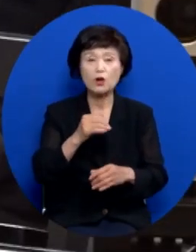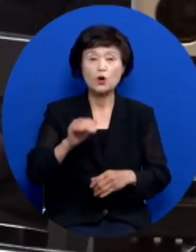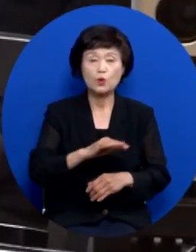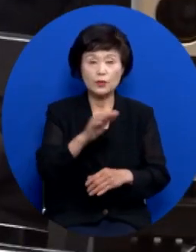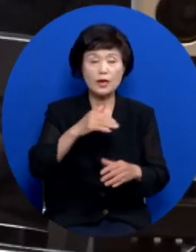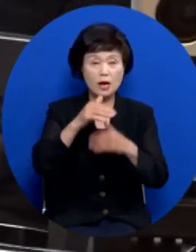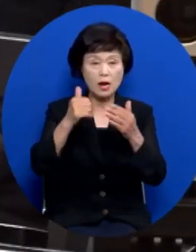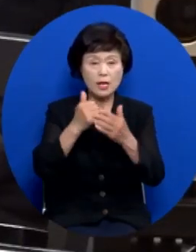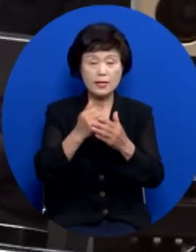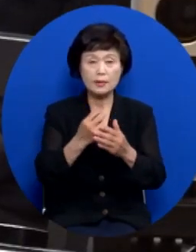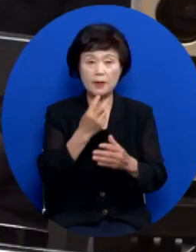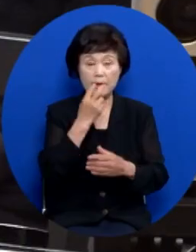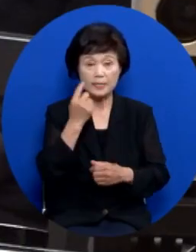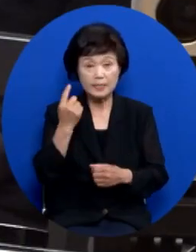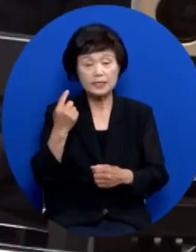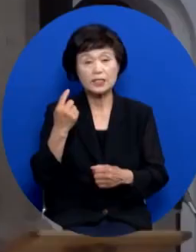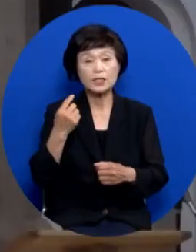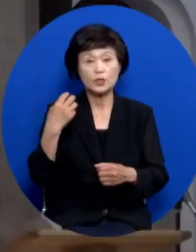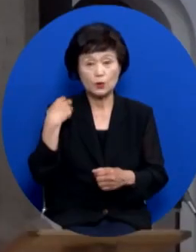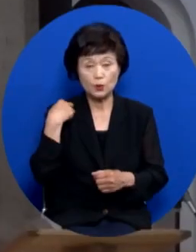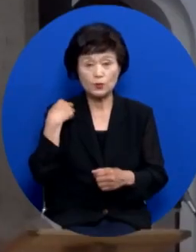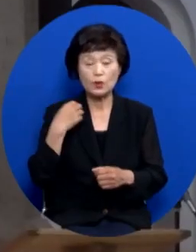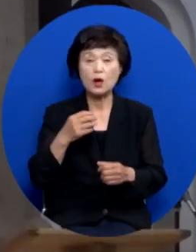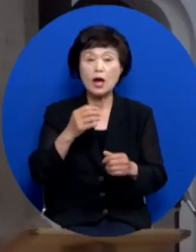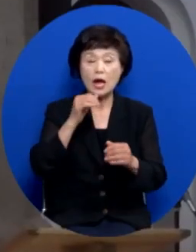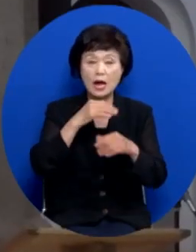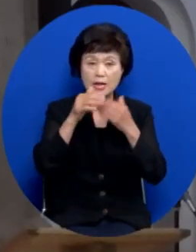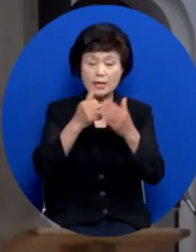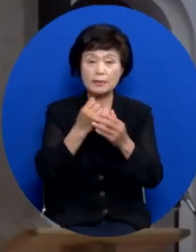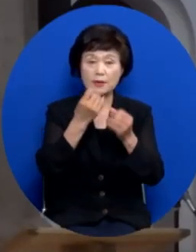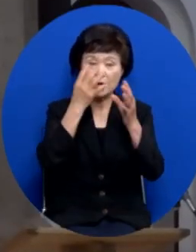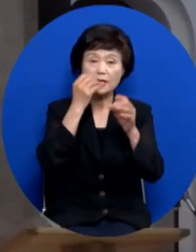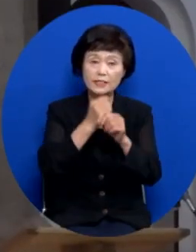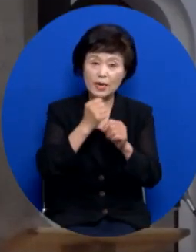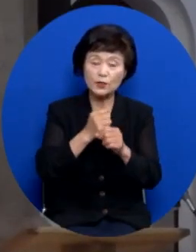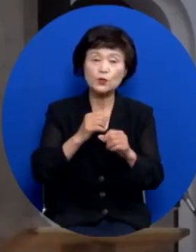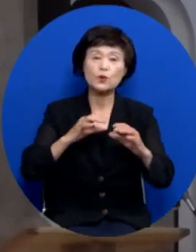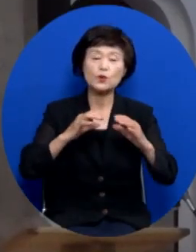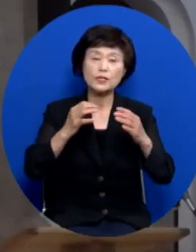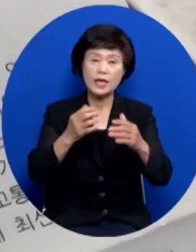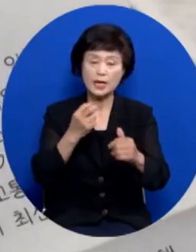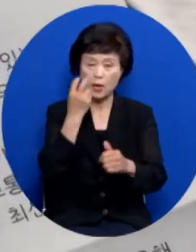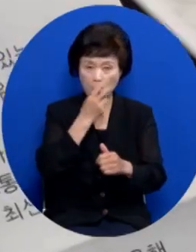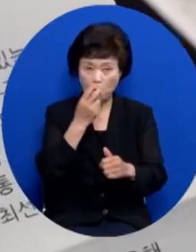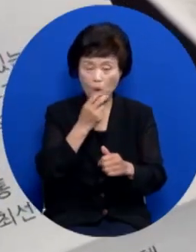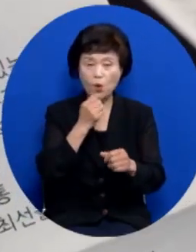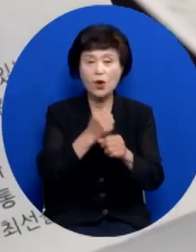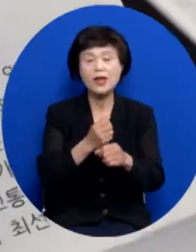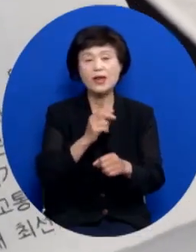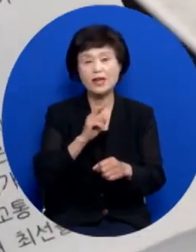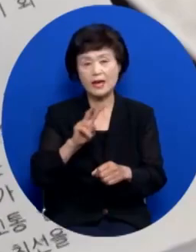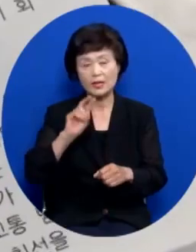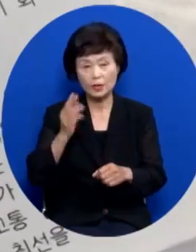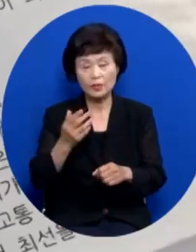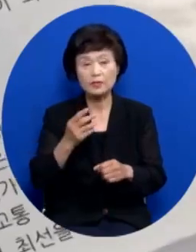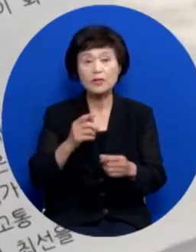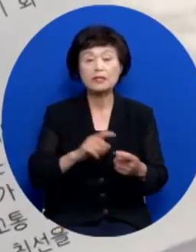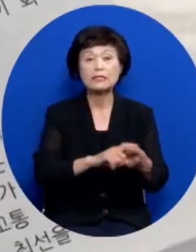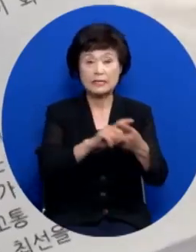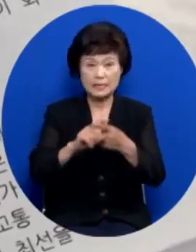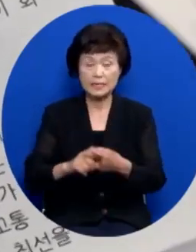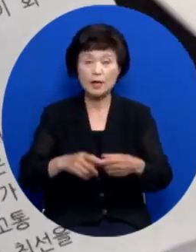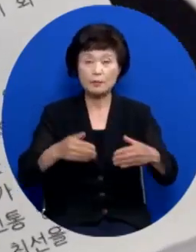에너지 사용과 탄소 배출 감소에 노력해 창조 세계를 돌볼 것, 생태정의를 염원하는 이들과 연대할 것을 약속하는 내용이